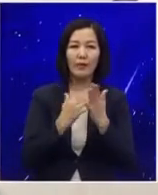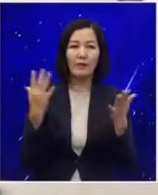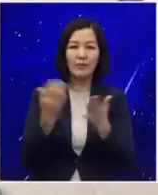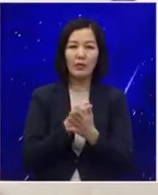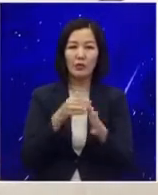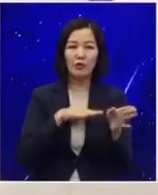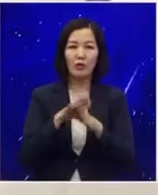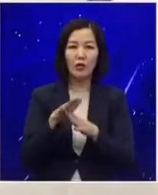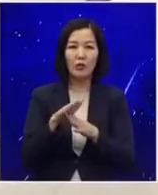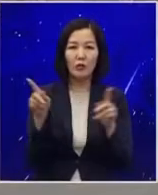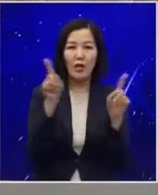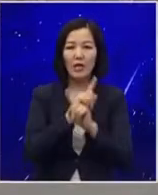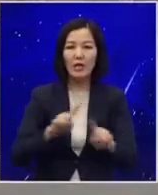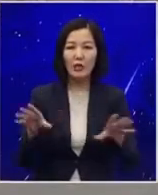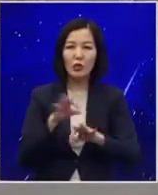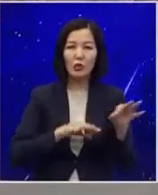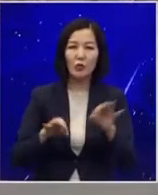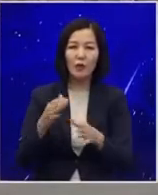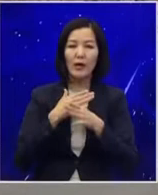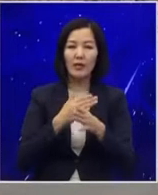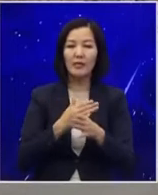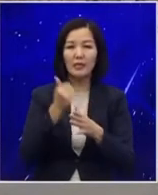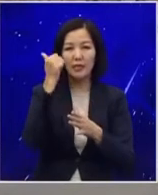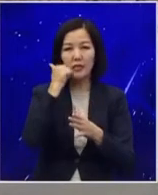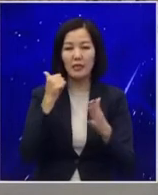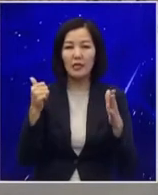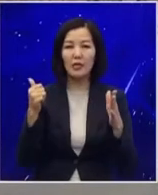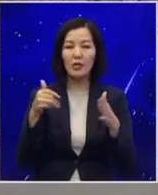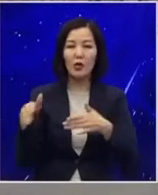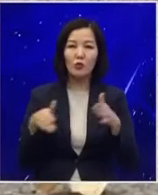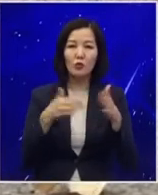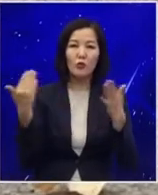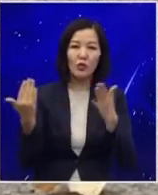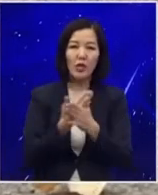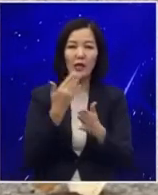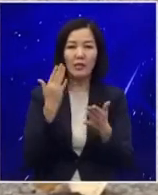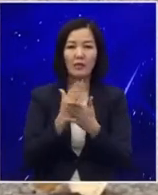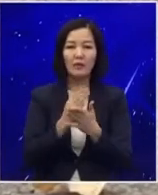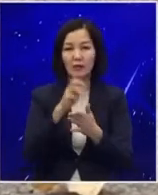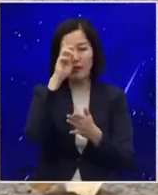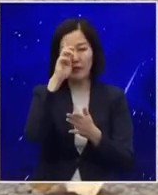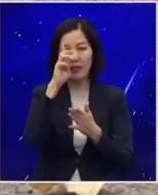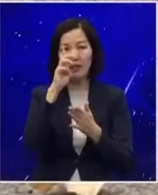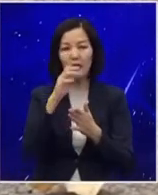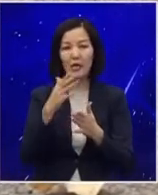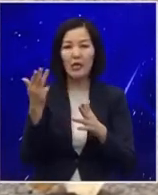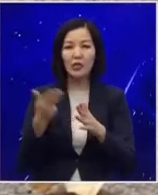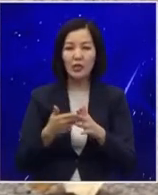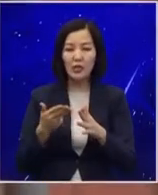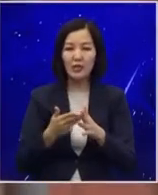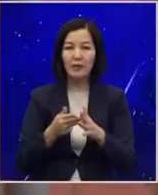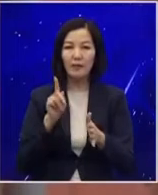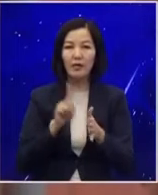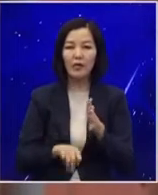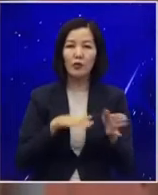жүзеге асуда. Ерекше жоба арқасында қаладағы ескірген жолдар жаңартылып жатыр. Мемлекеттік жеңілдікпен Текелдегі 10 көше күрделі